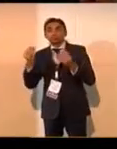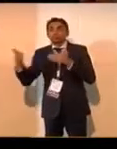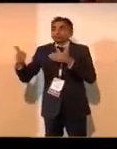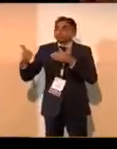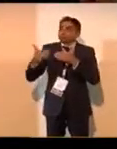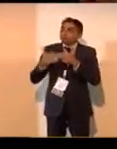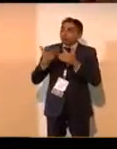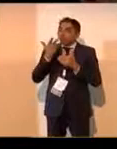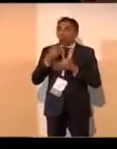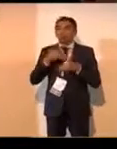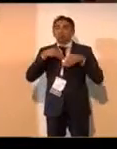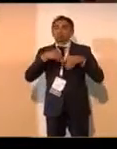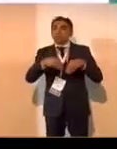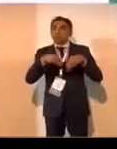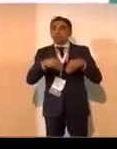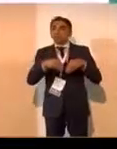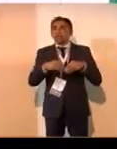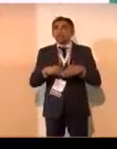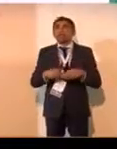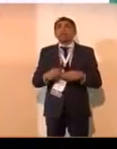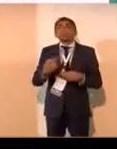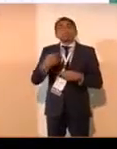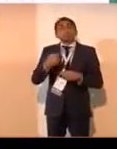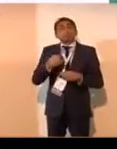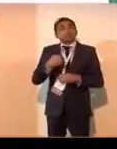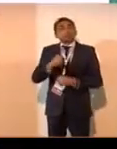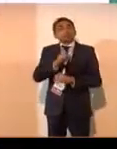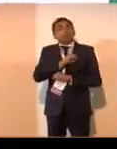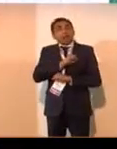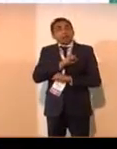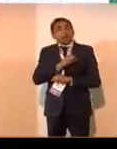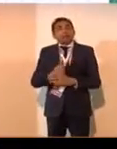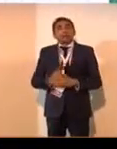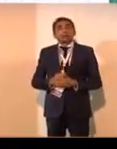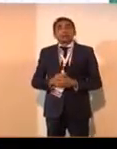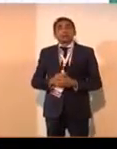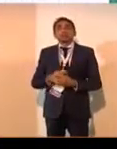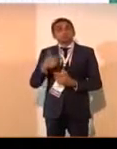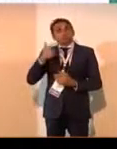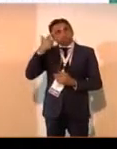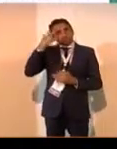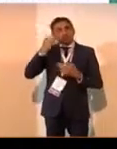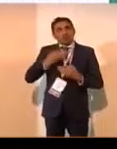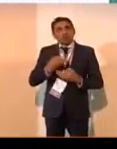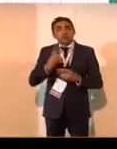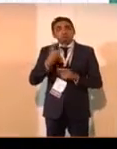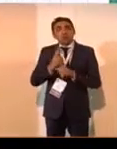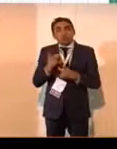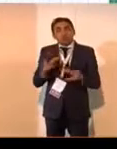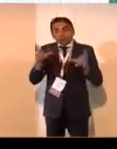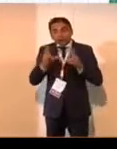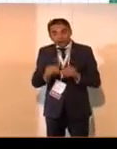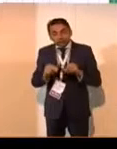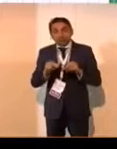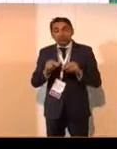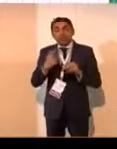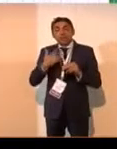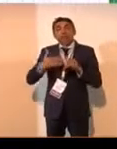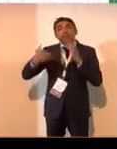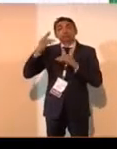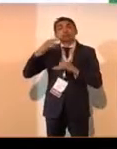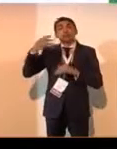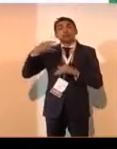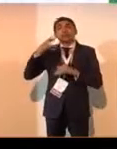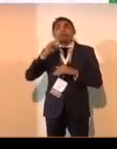mostrato la voglia di partecipare. Beh, io credo, sono convinta che bisogna riprendere quell'idea che Matteo